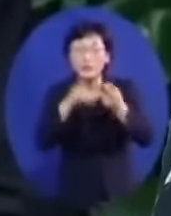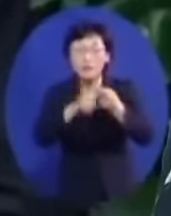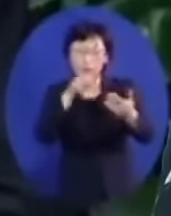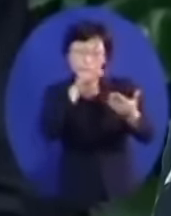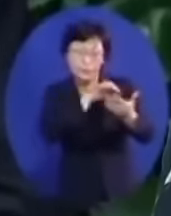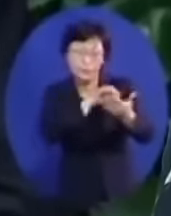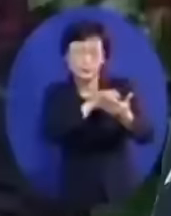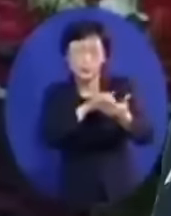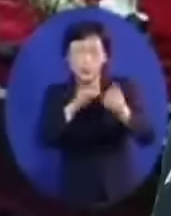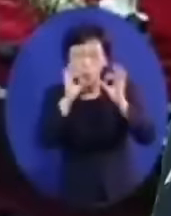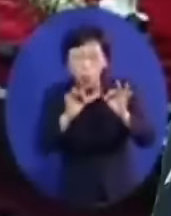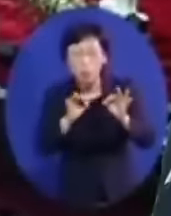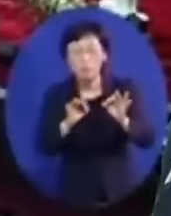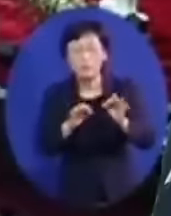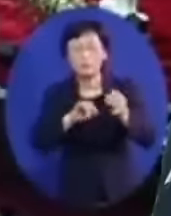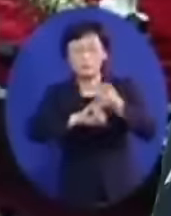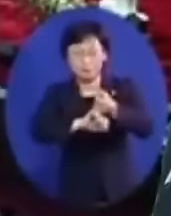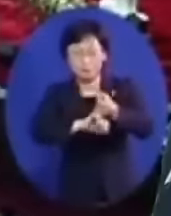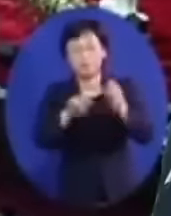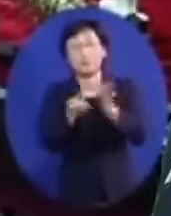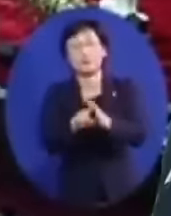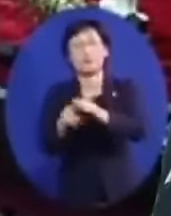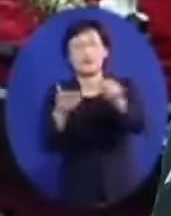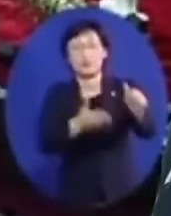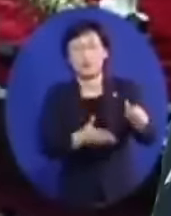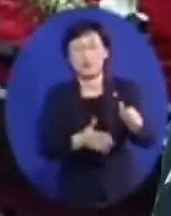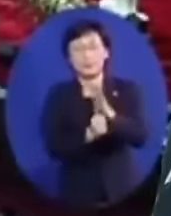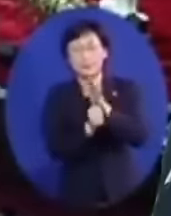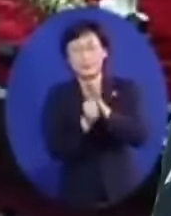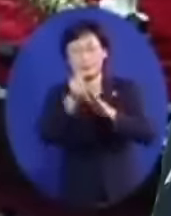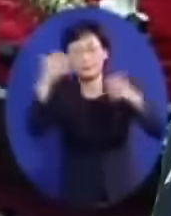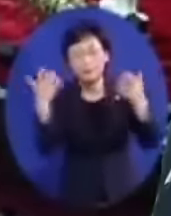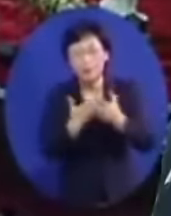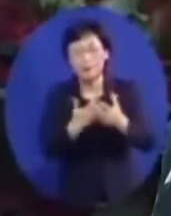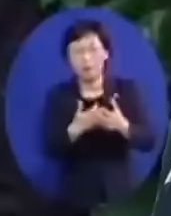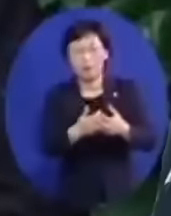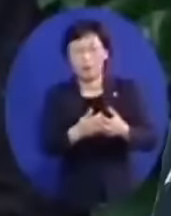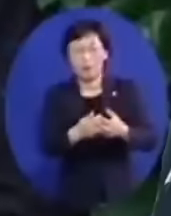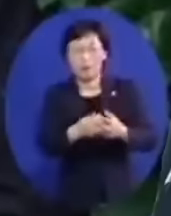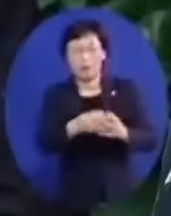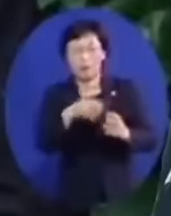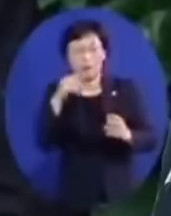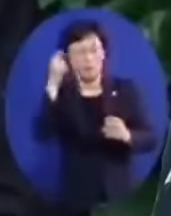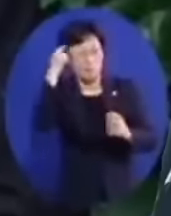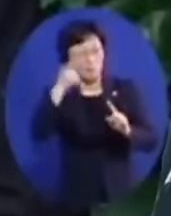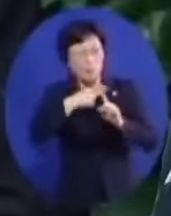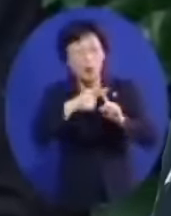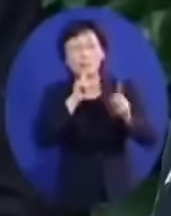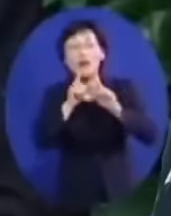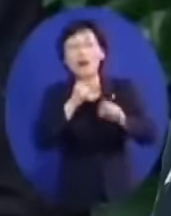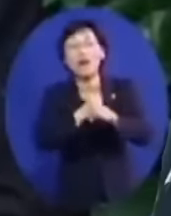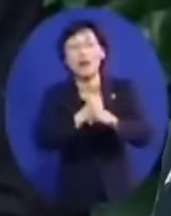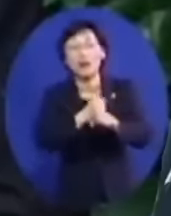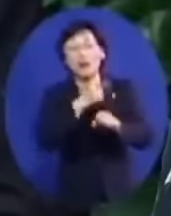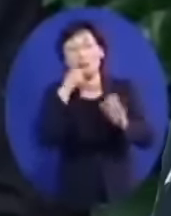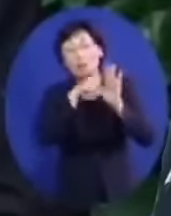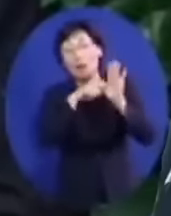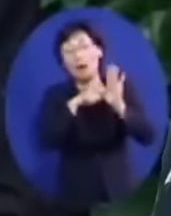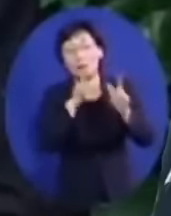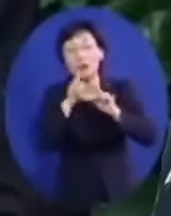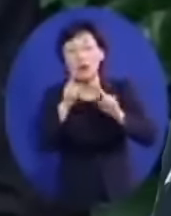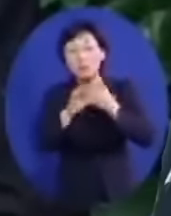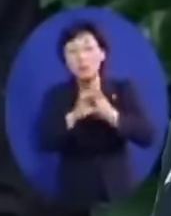되는 것입니다. 그리고 늘 희망차고 긍정적인 말을 하십시오. 부정적인 말이나 절망적인 말을 하면 나도